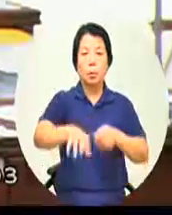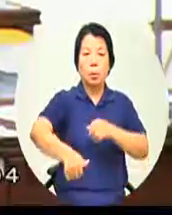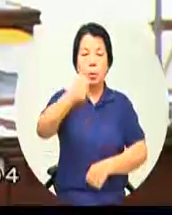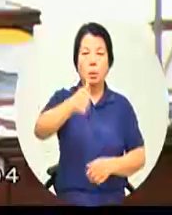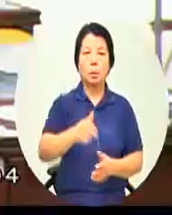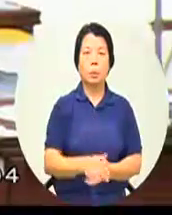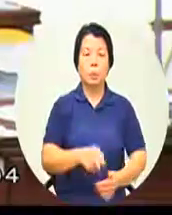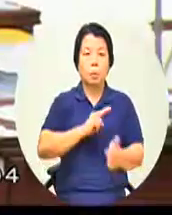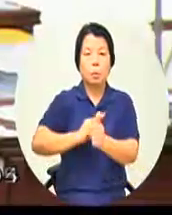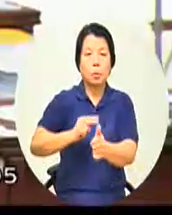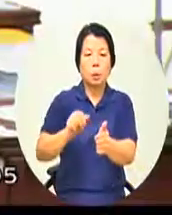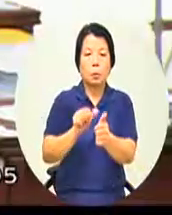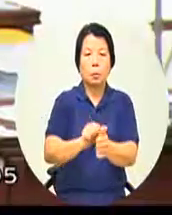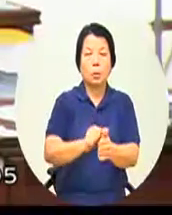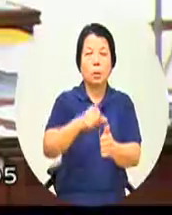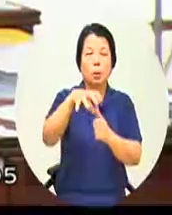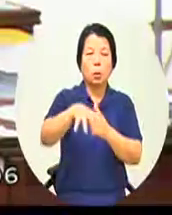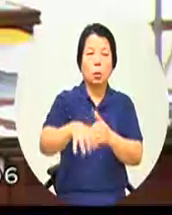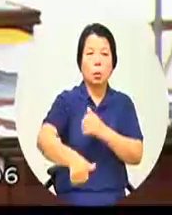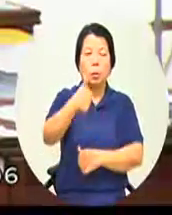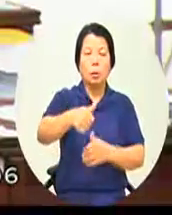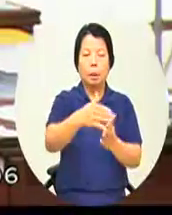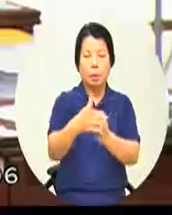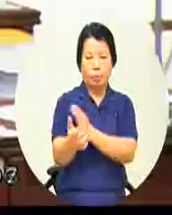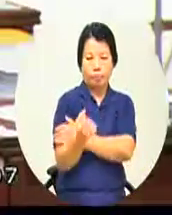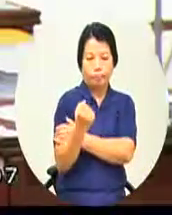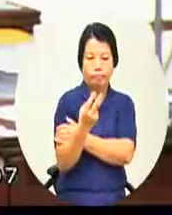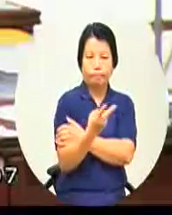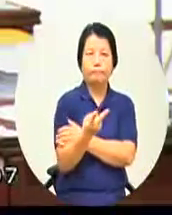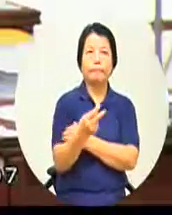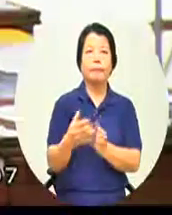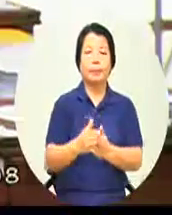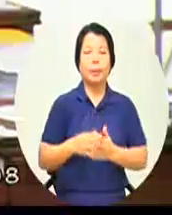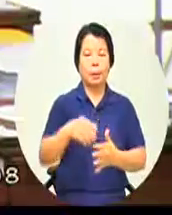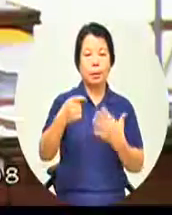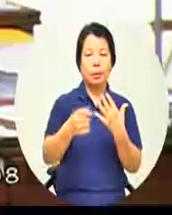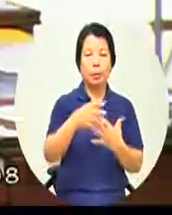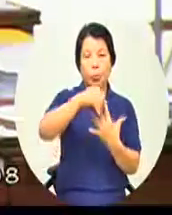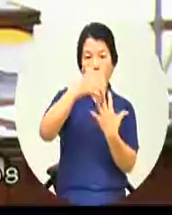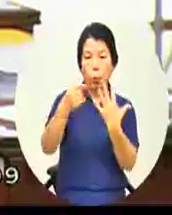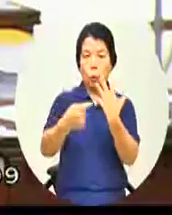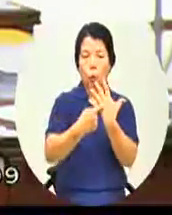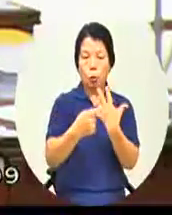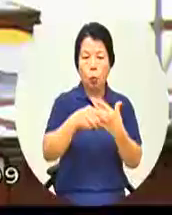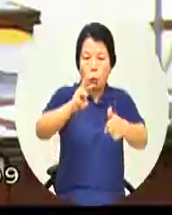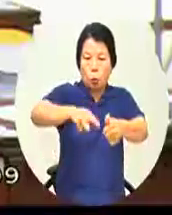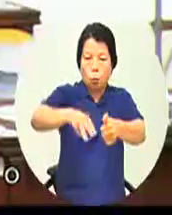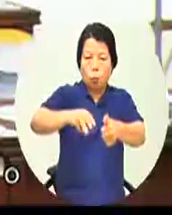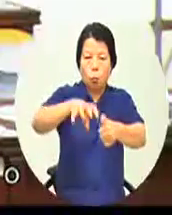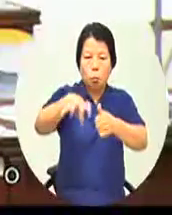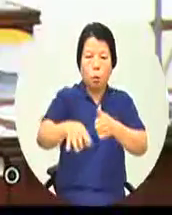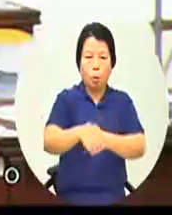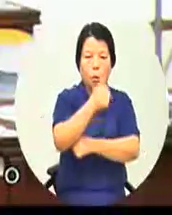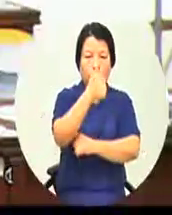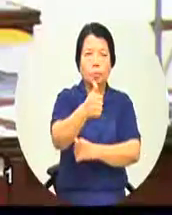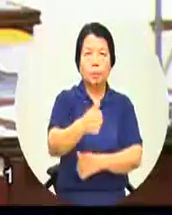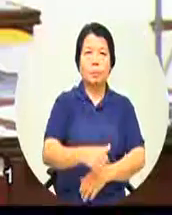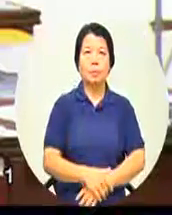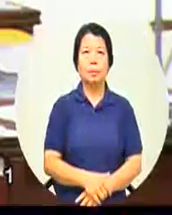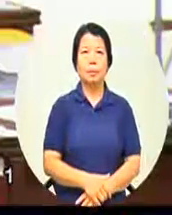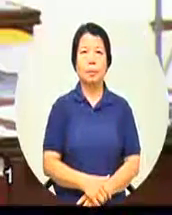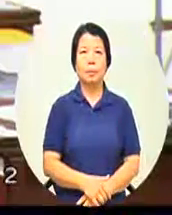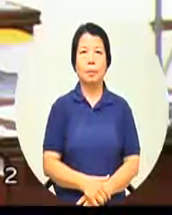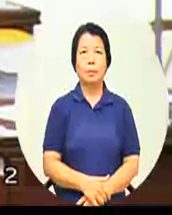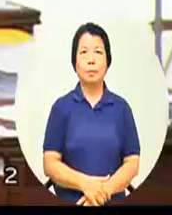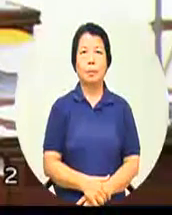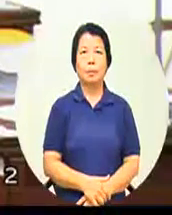代王副局长那边多加搁拍拼一下，对不对？哦，让咱的选手嘞有一个较好的训练场所嘞，会当来自己推动。等一下